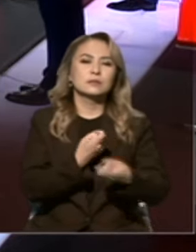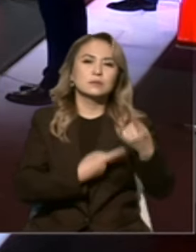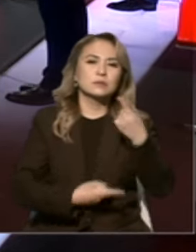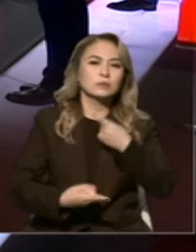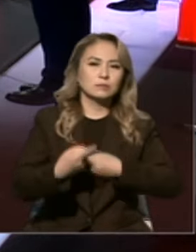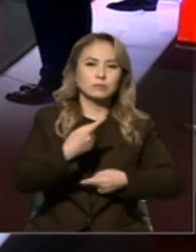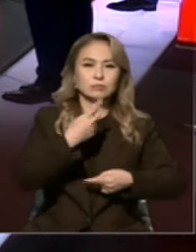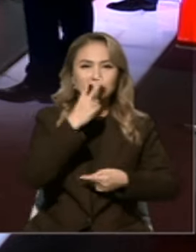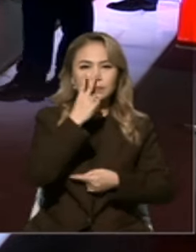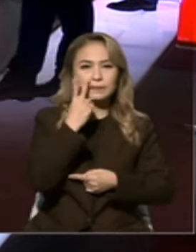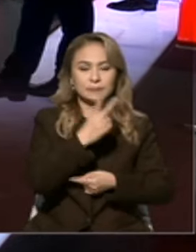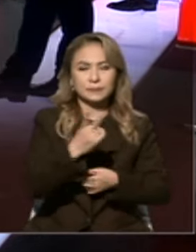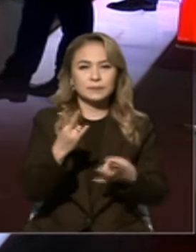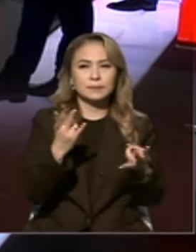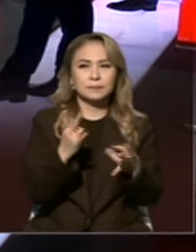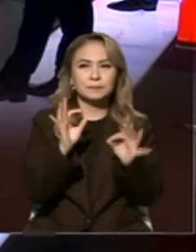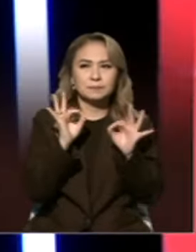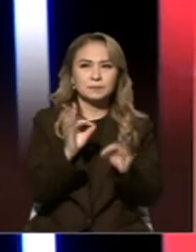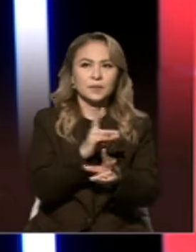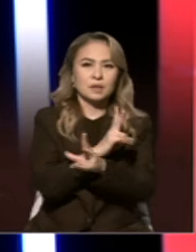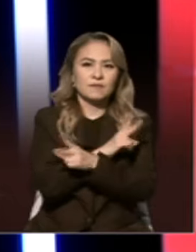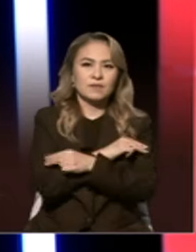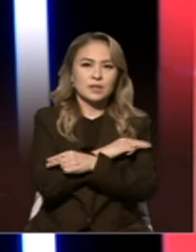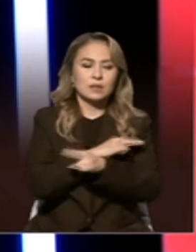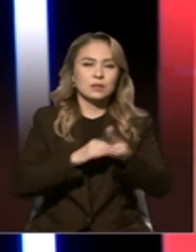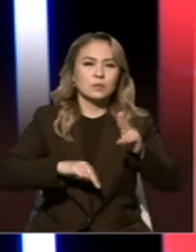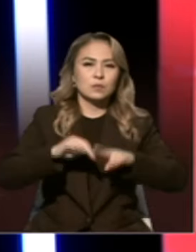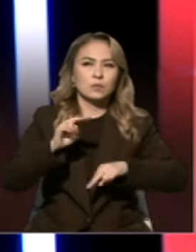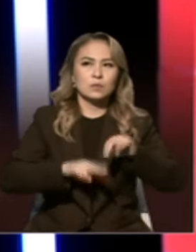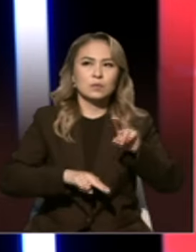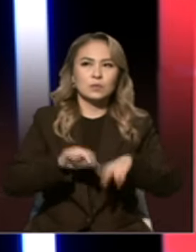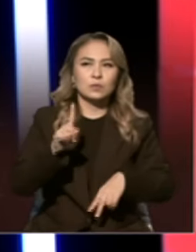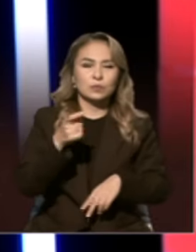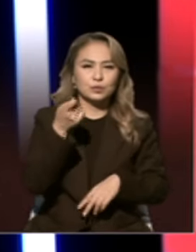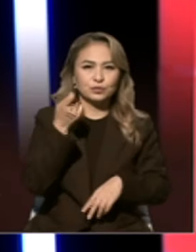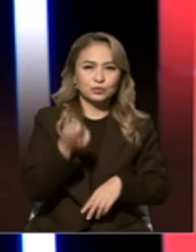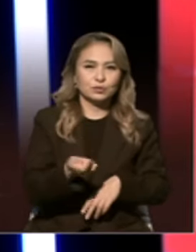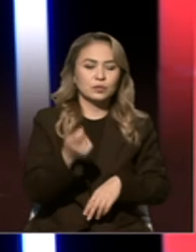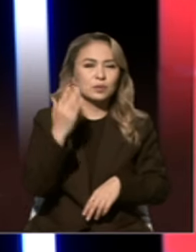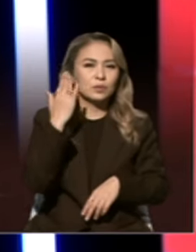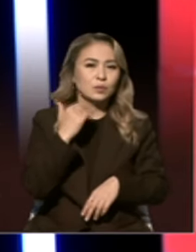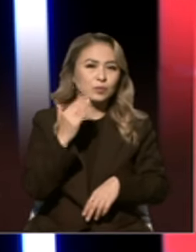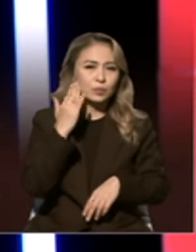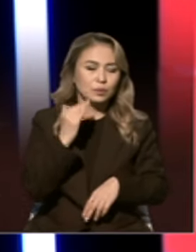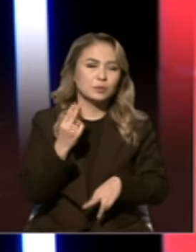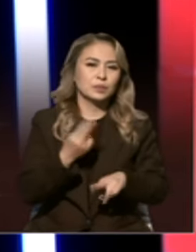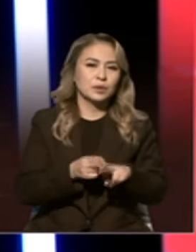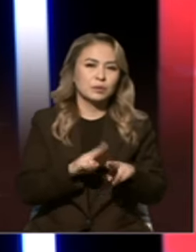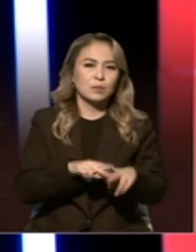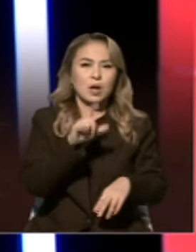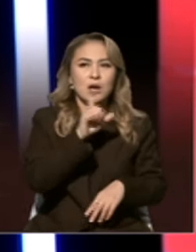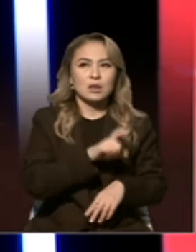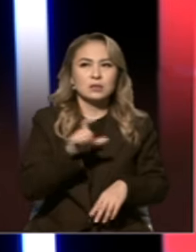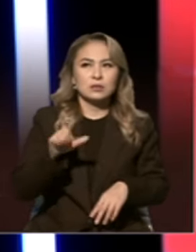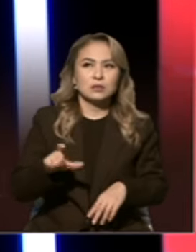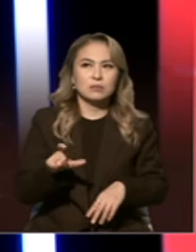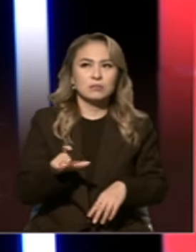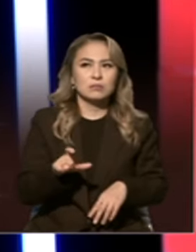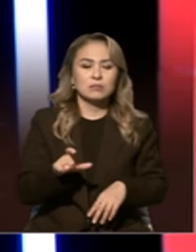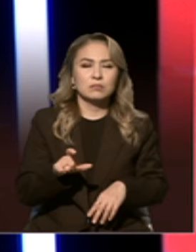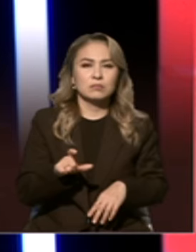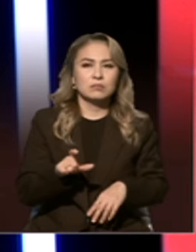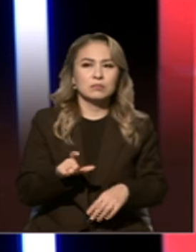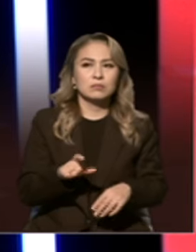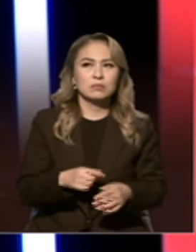қайтадан қарауымыз керек механизмдердің барлығын. Әсіресе саяжай құрылыстарын, өйткені сол арзан қолжетімді болғаннан кейін мысалға азаматтарымыз енді қараңыз,